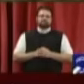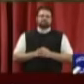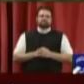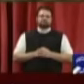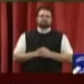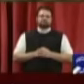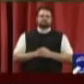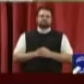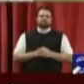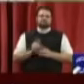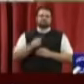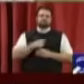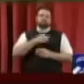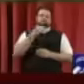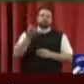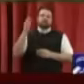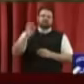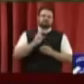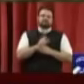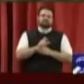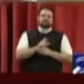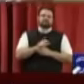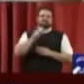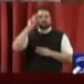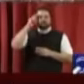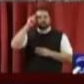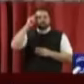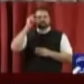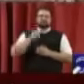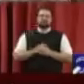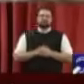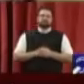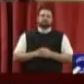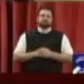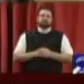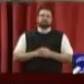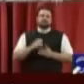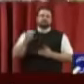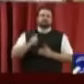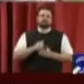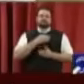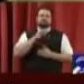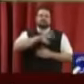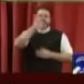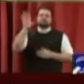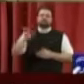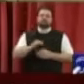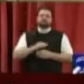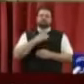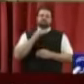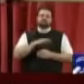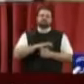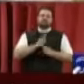conștiință cuantică? Da, cum să-i Măi, eu sunt artist și sună așa de... Spune univers, spune oceanul